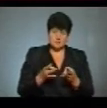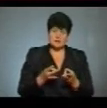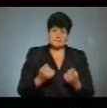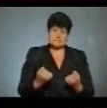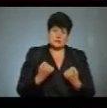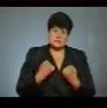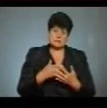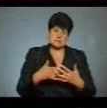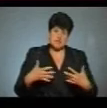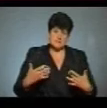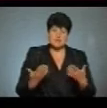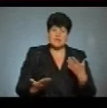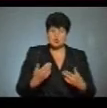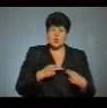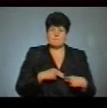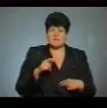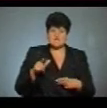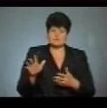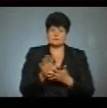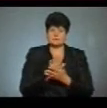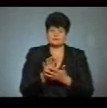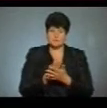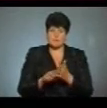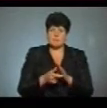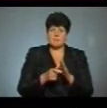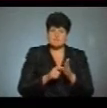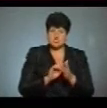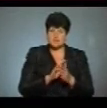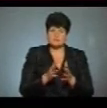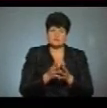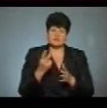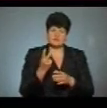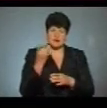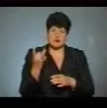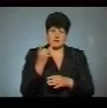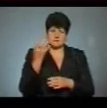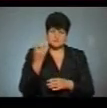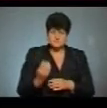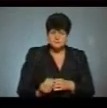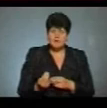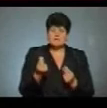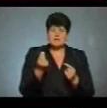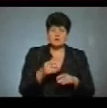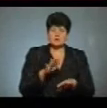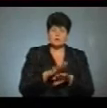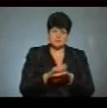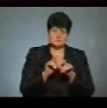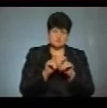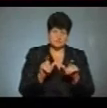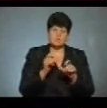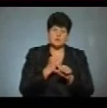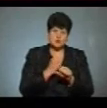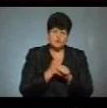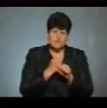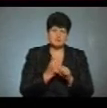захисні засоби та якщо працівники дезінфіковуватимуть приміщення не рідше, ніж двічі на день. Фінансові установи працюватимуть за умови, що у